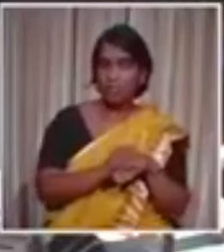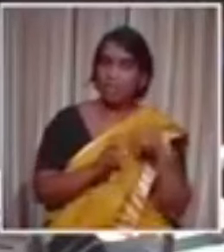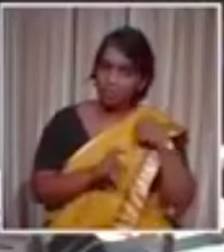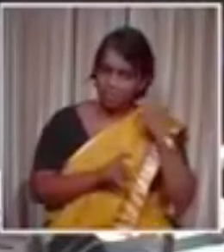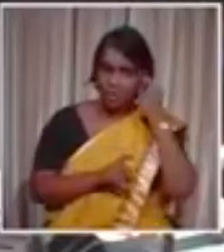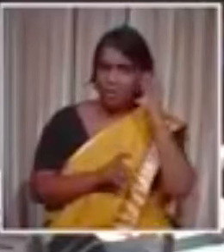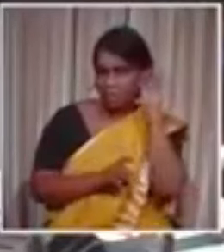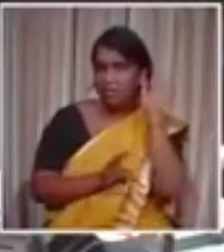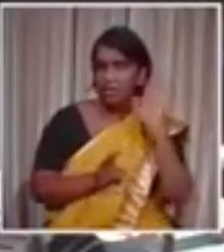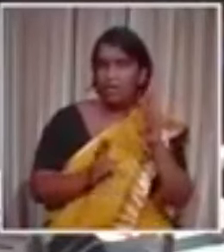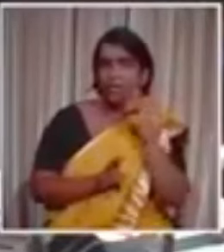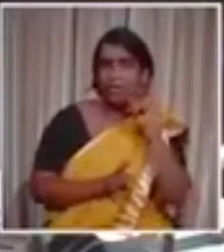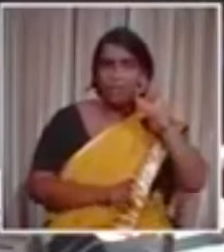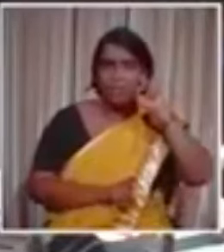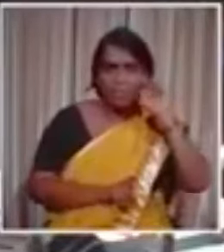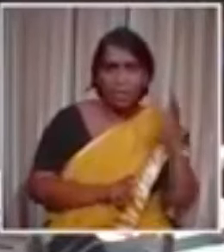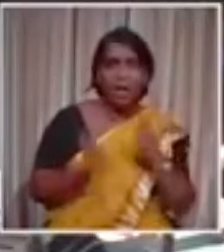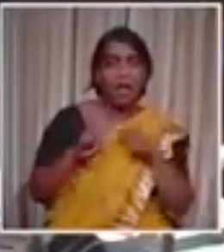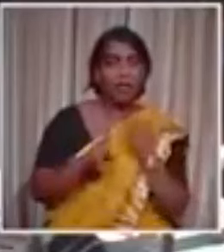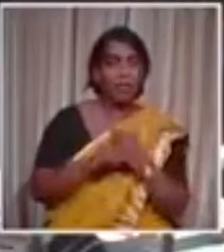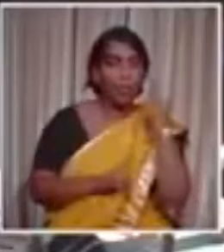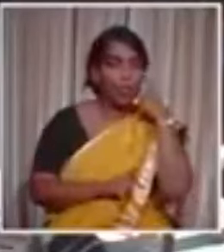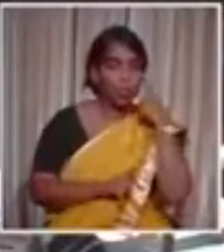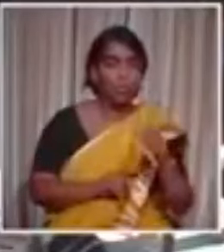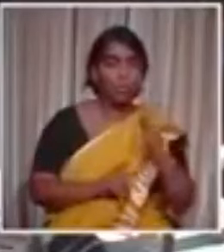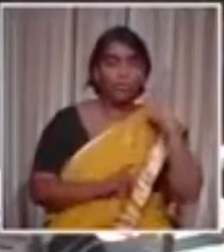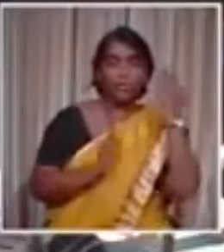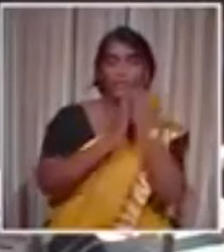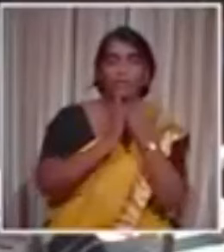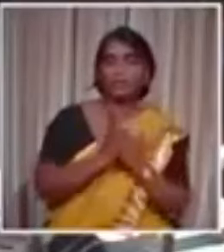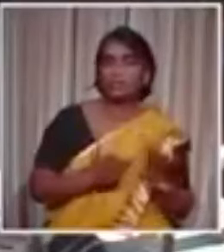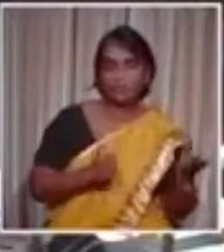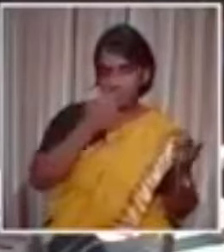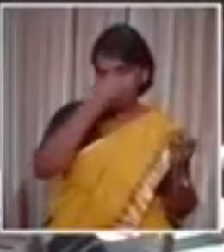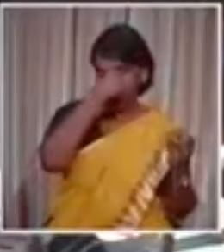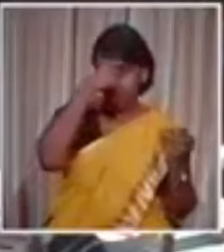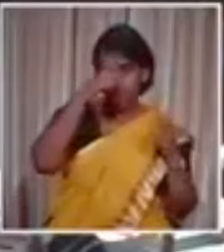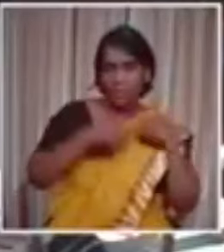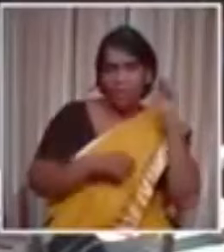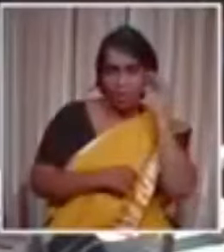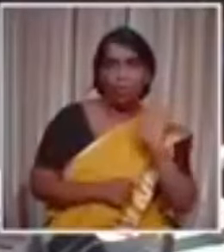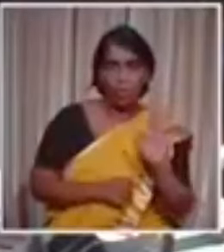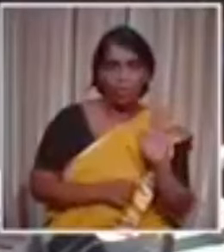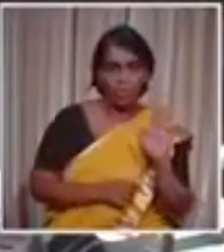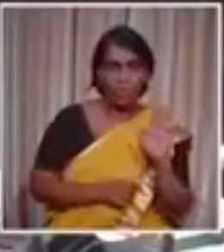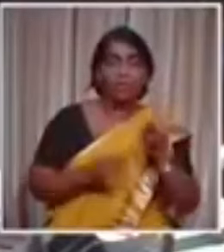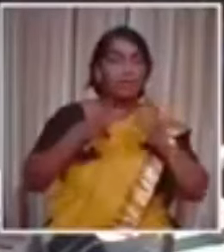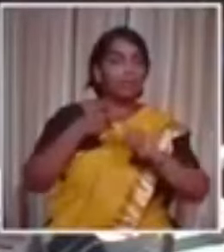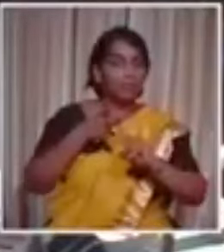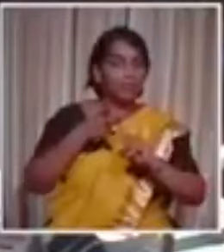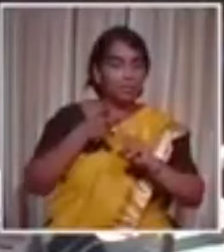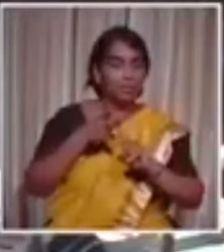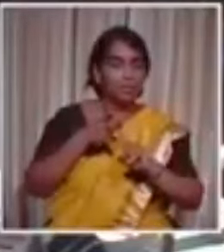tidak nilai kerana semua mahatma dan nuterena, akhirnya virah atau terena, amu tu karunia mukadd. Dengan kan nunap. Ilang kau itu,